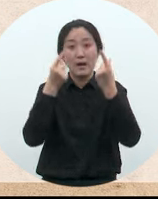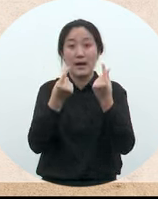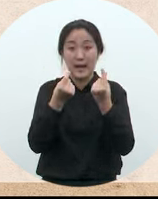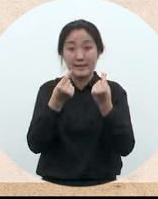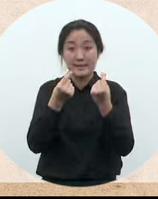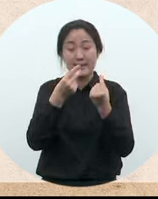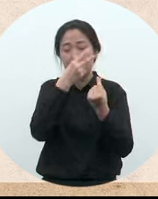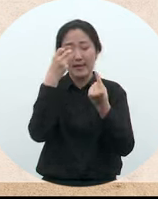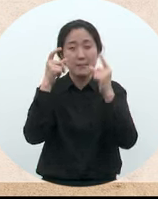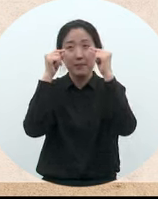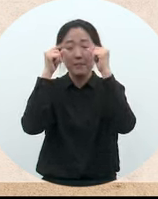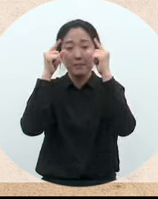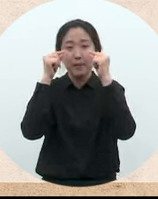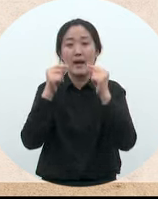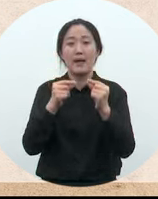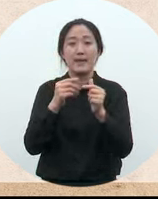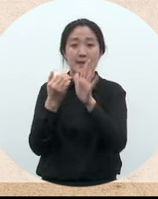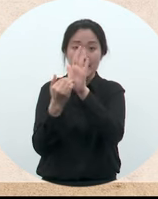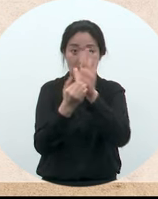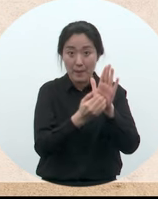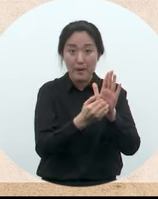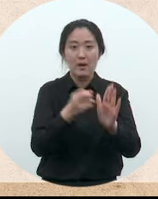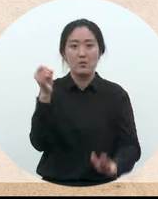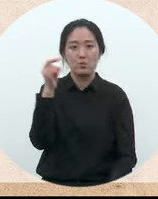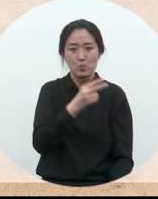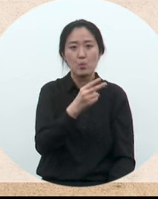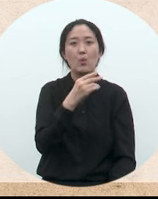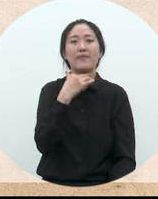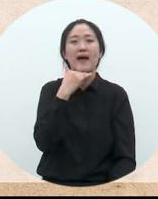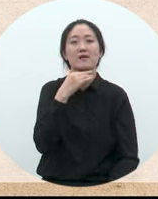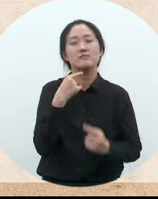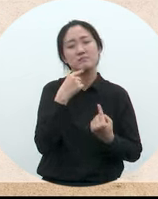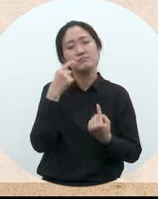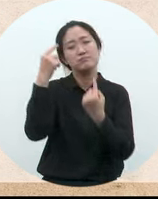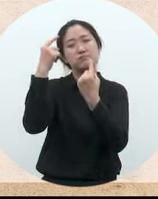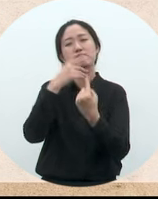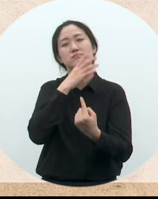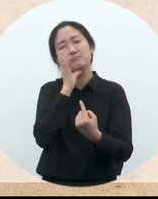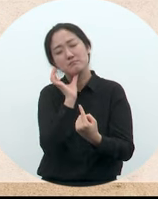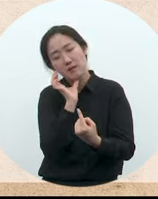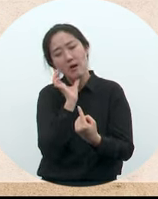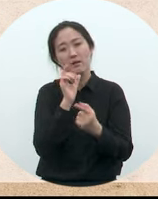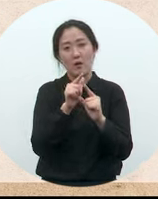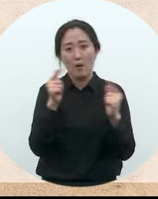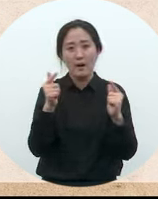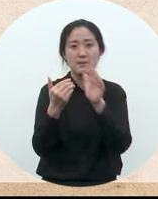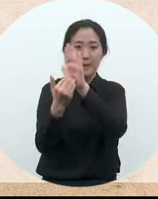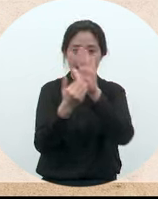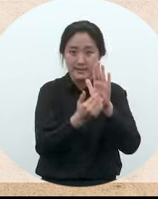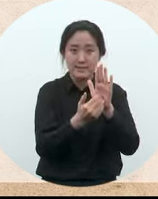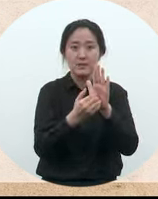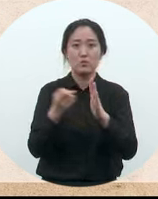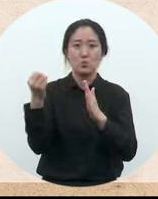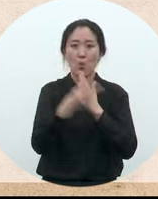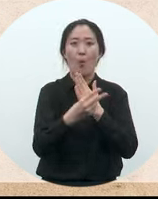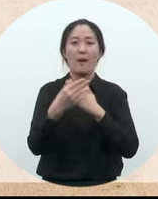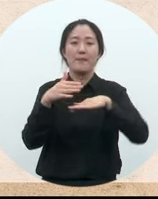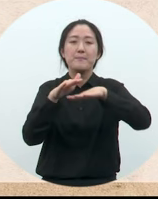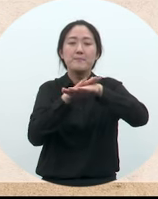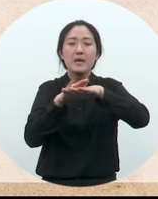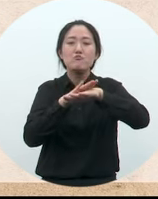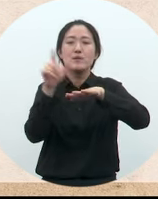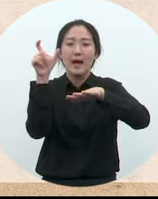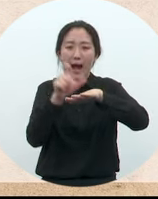불면증, 정신신경을 안정시켜주고요. 비타민 E 성분들이 많이 들어있어서 노화 방지나 피부를 튼튼하게